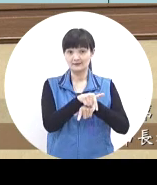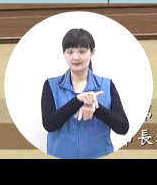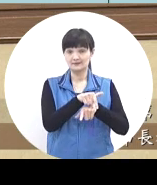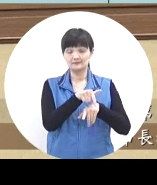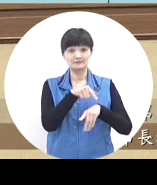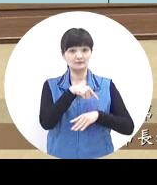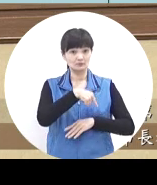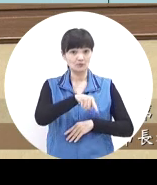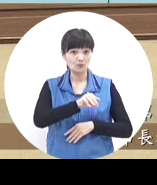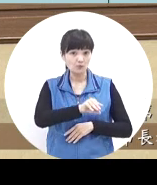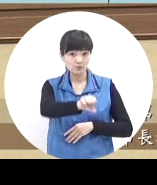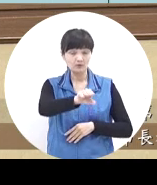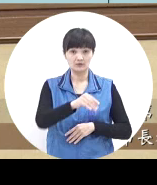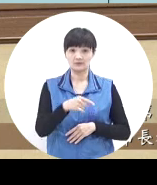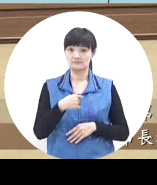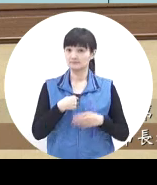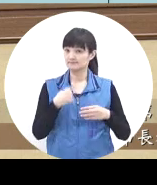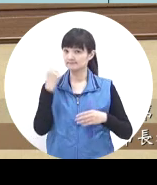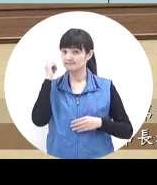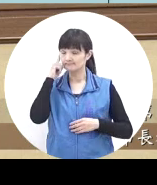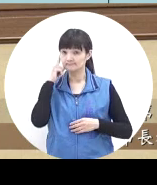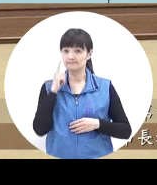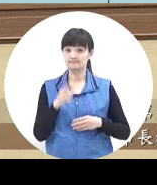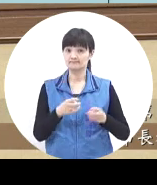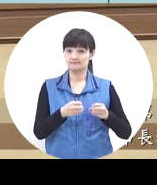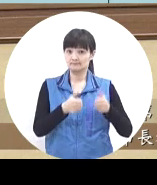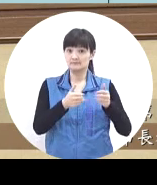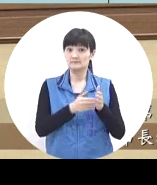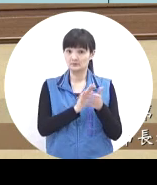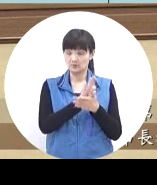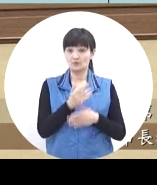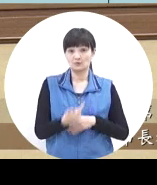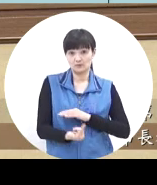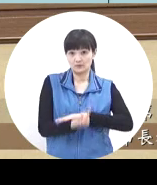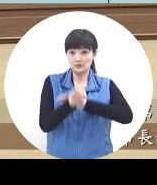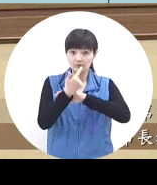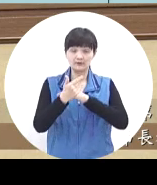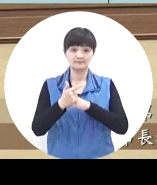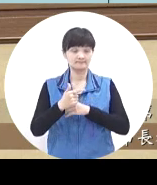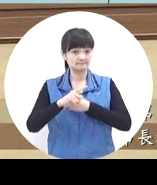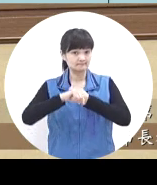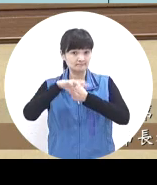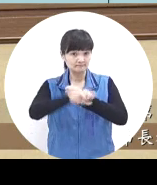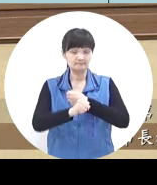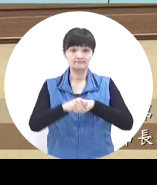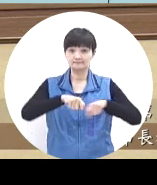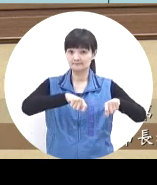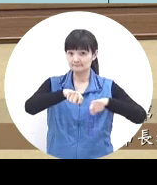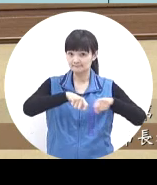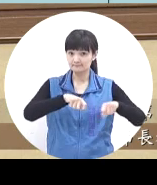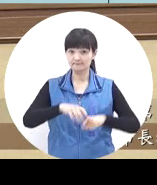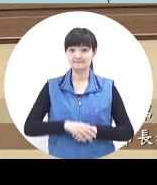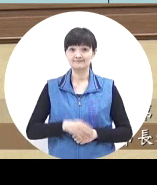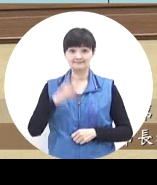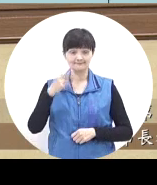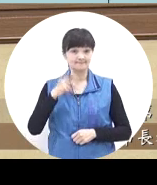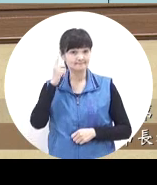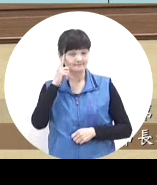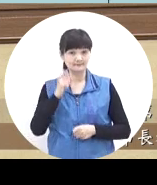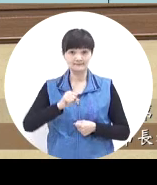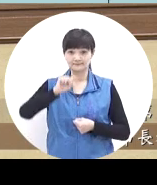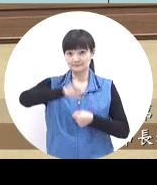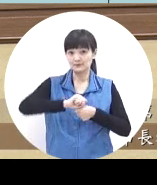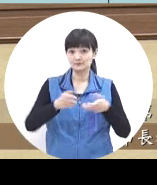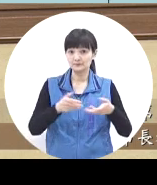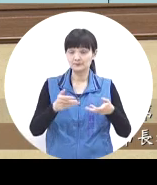定以后，我们高工局能够快速完成规划跟设计。现在在办理增设匝道工程的招